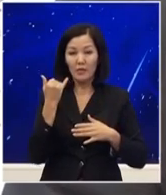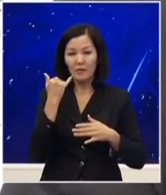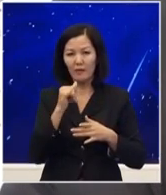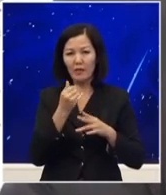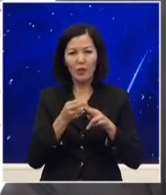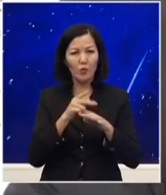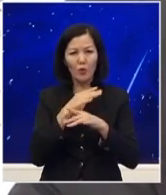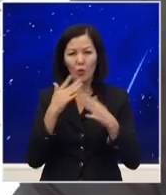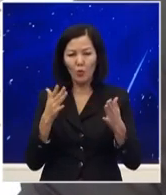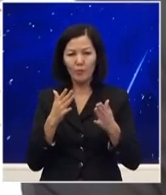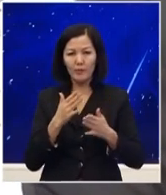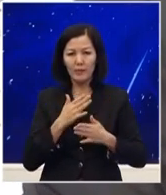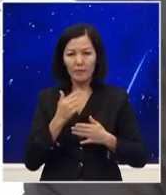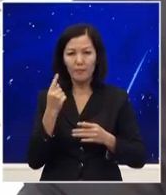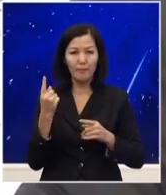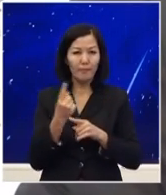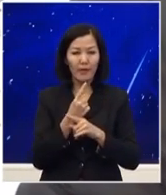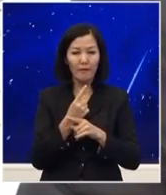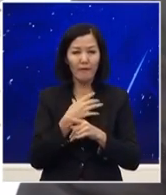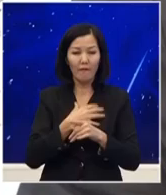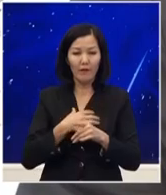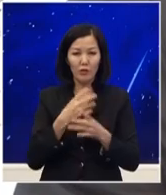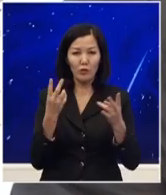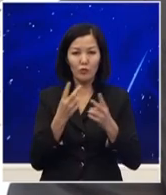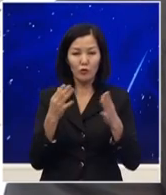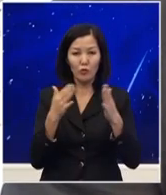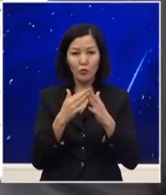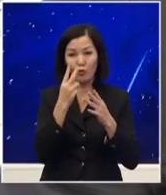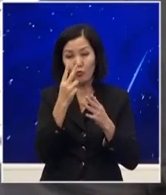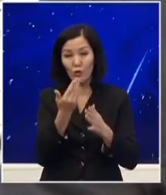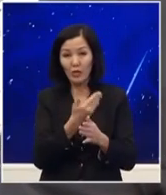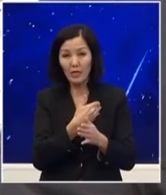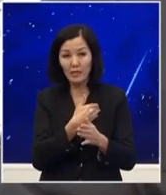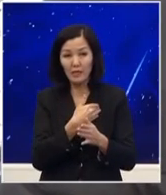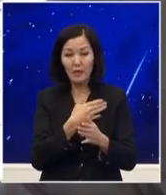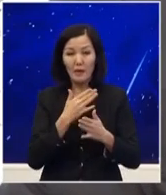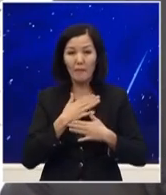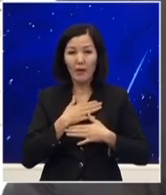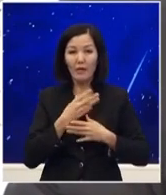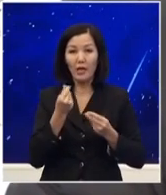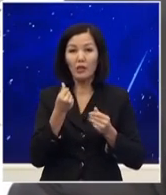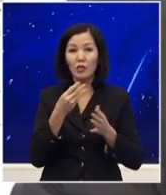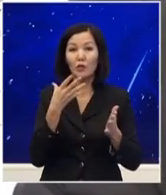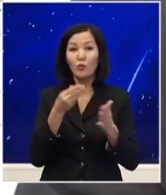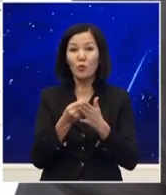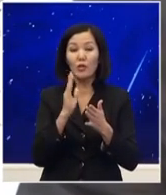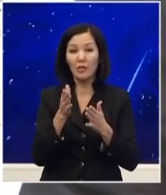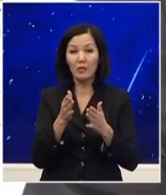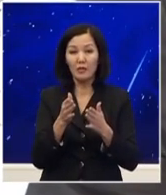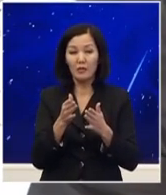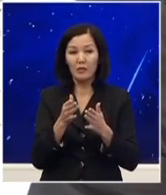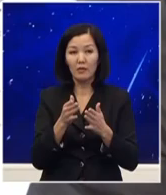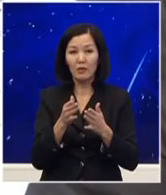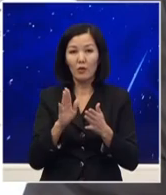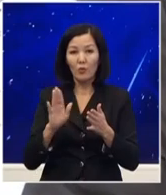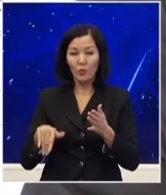көп. Сен бірінші алғын кесе, үйді көргін кесе, маған зат атық таста деді.